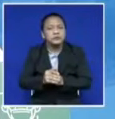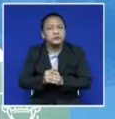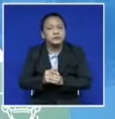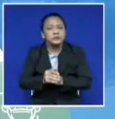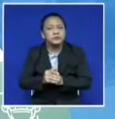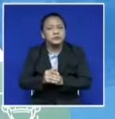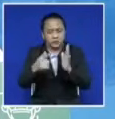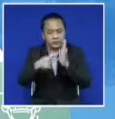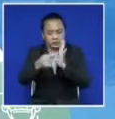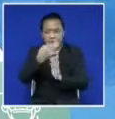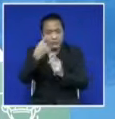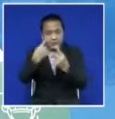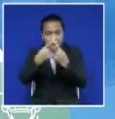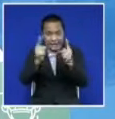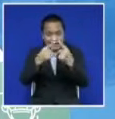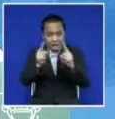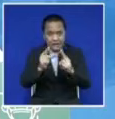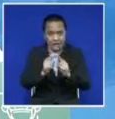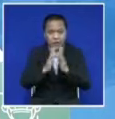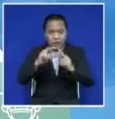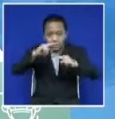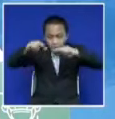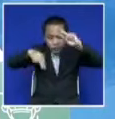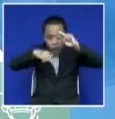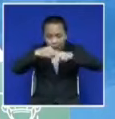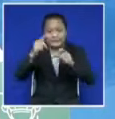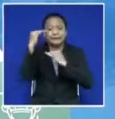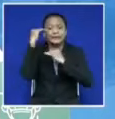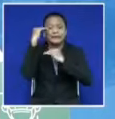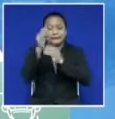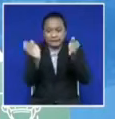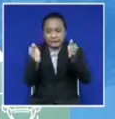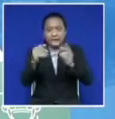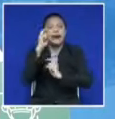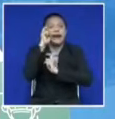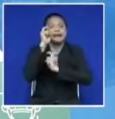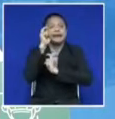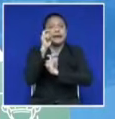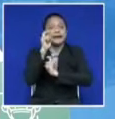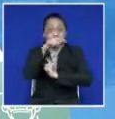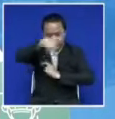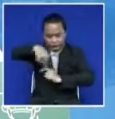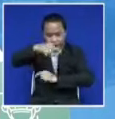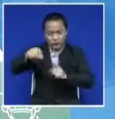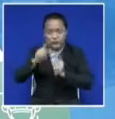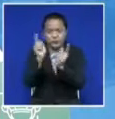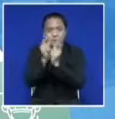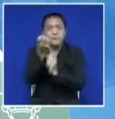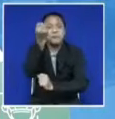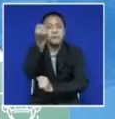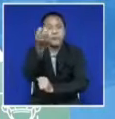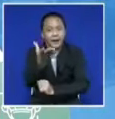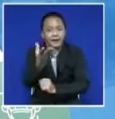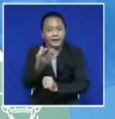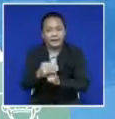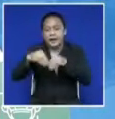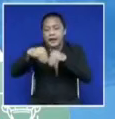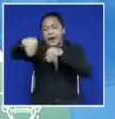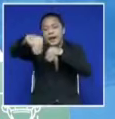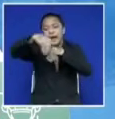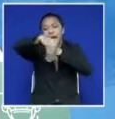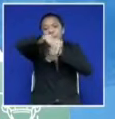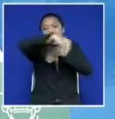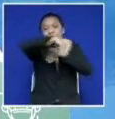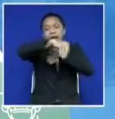สมุทรสาครเลยนะครับเพราะว่าเราตรวจในพื้นที่ที่มันมีโอกาสเสี่ยงสูงนะเราก็จึงพบเปอร์เซ็นต์สูงนะครับที่ห่างออกไป